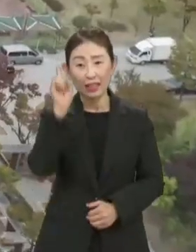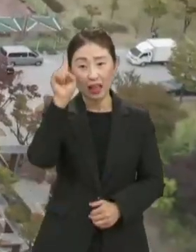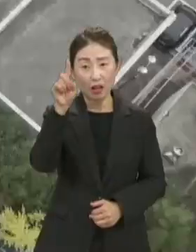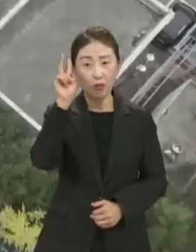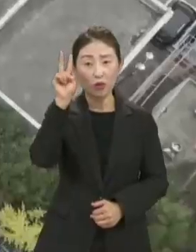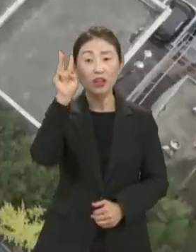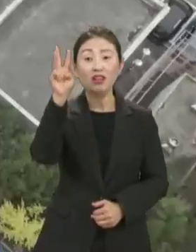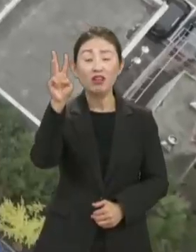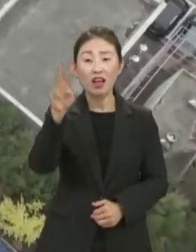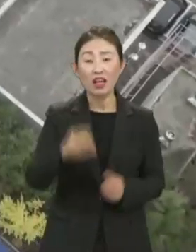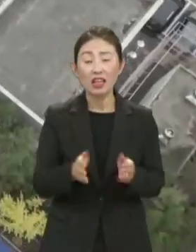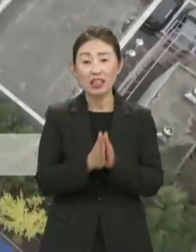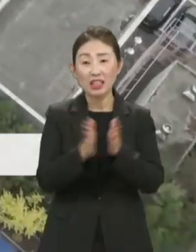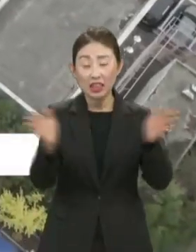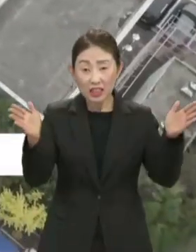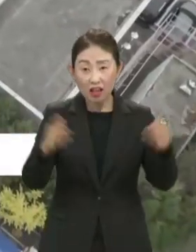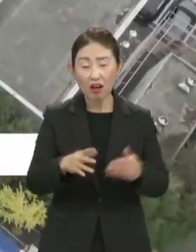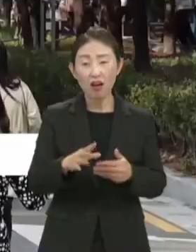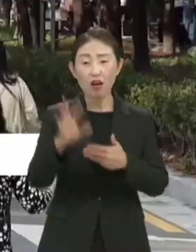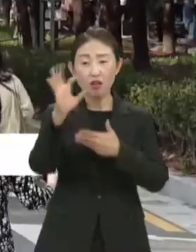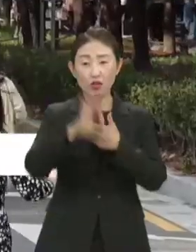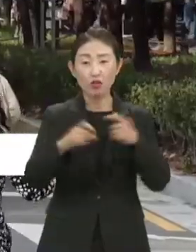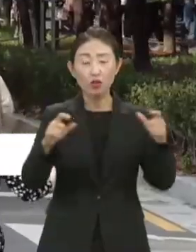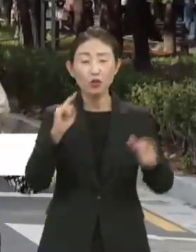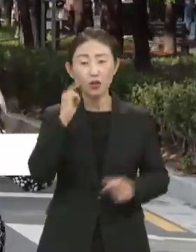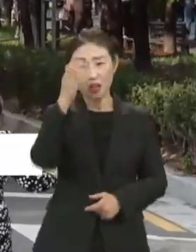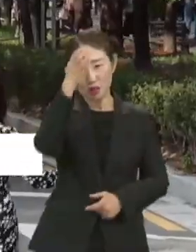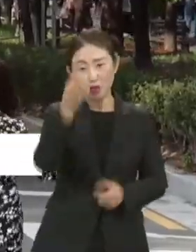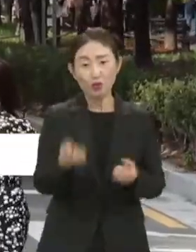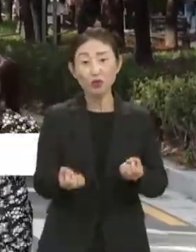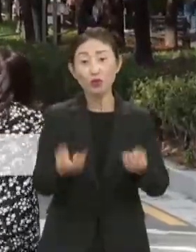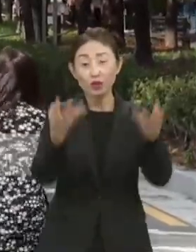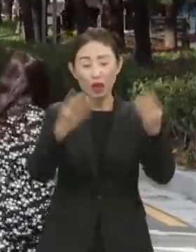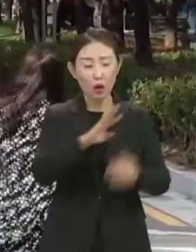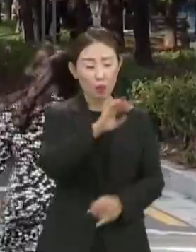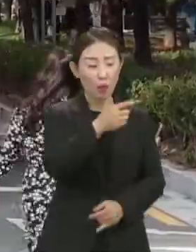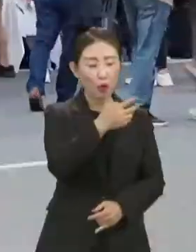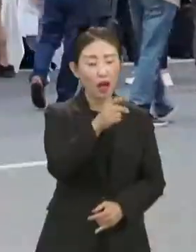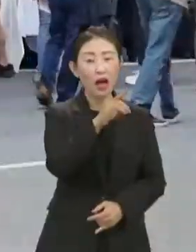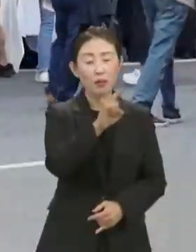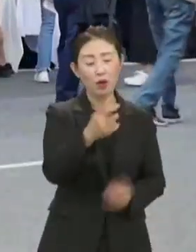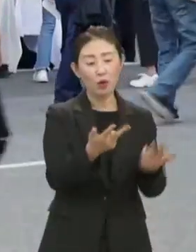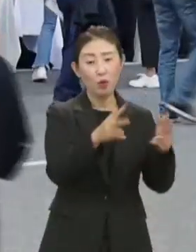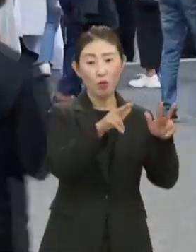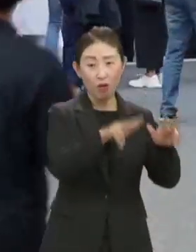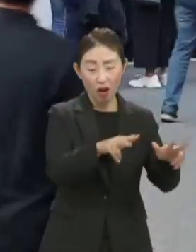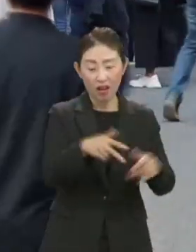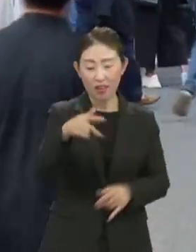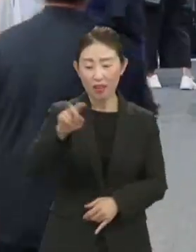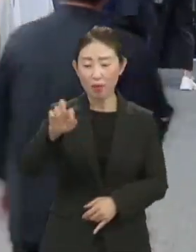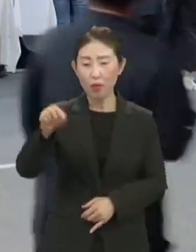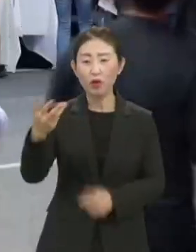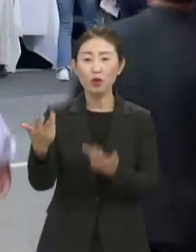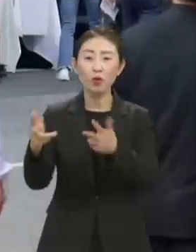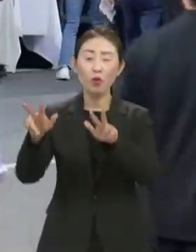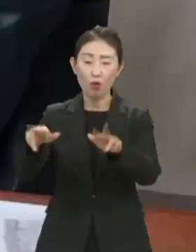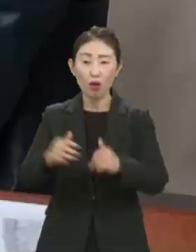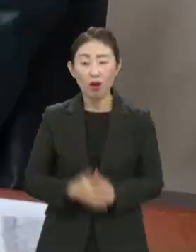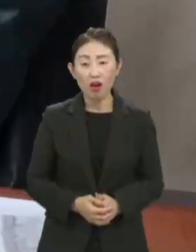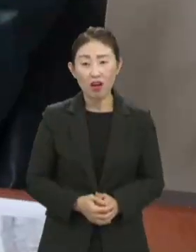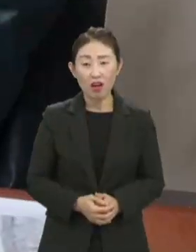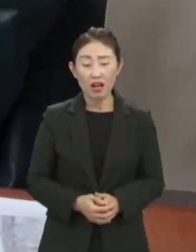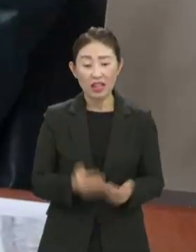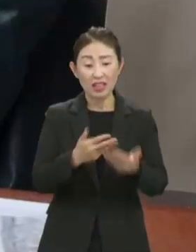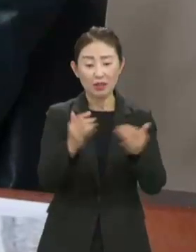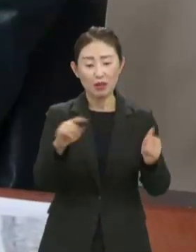서구 둔산동 샘머리와 보라매 공원에서 펼쳐지는 대전 서구 아트 페스티벌에서도 30여 명의 청년 작가 등 총 100여